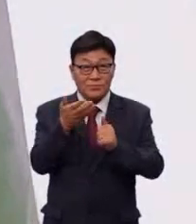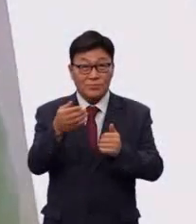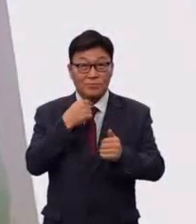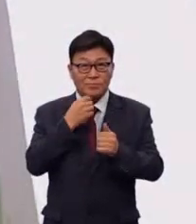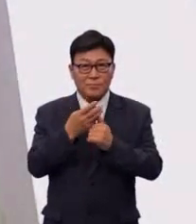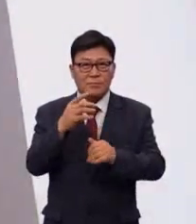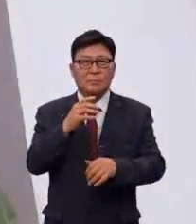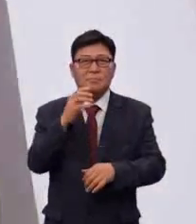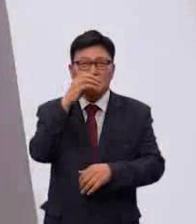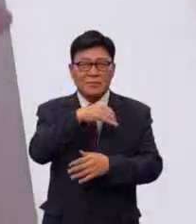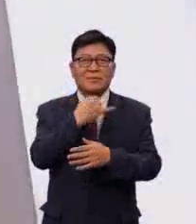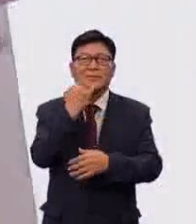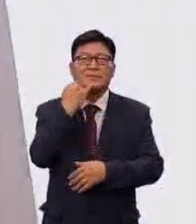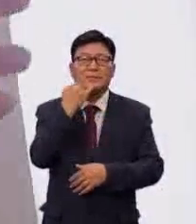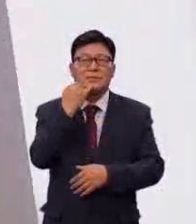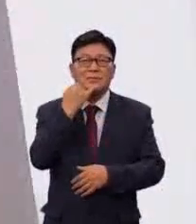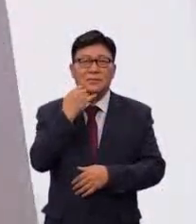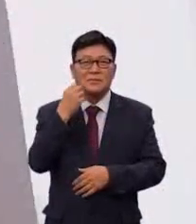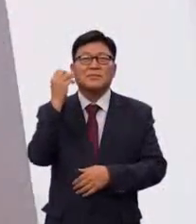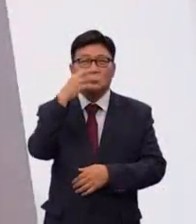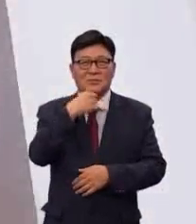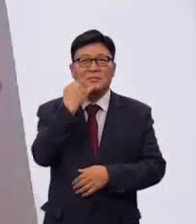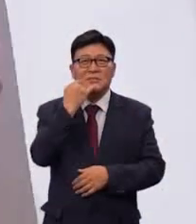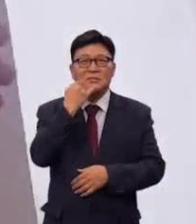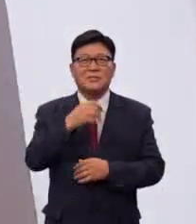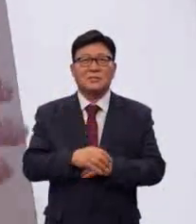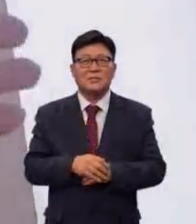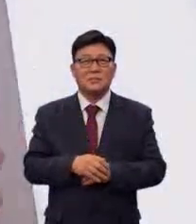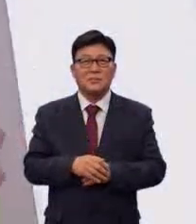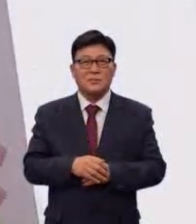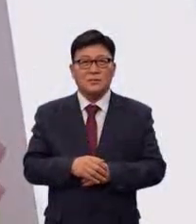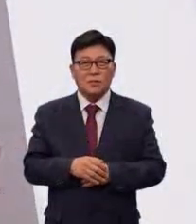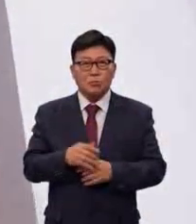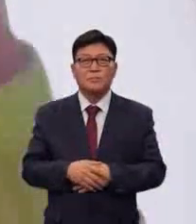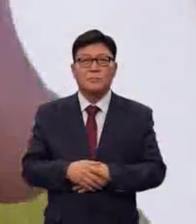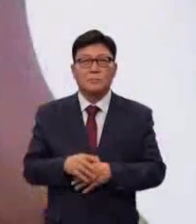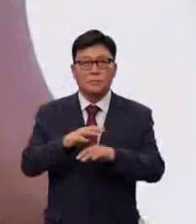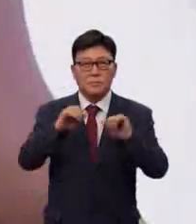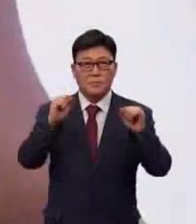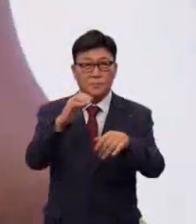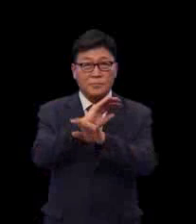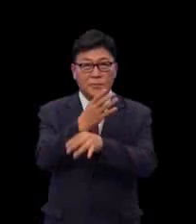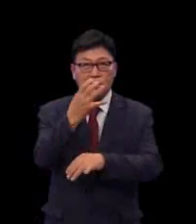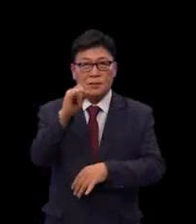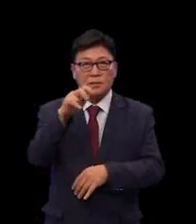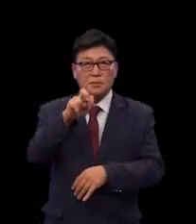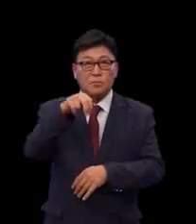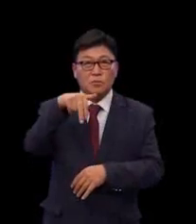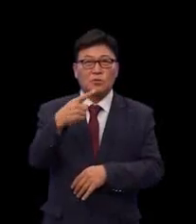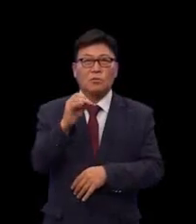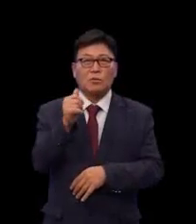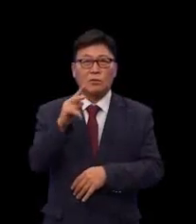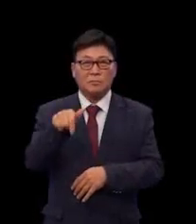응원합니다. 마! 개한타! 마! 개한타! 화이팅! 네,